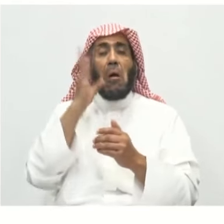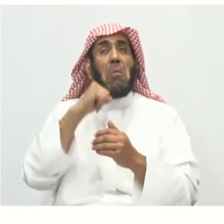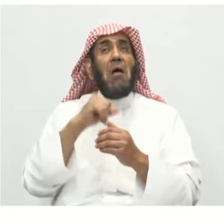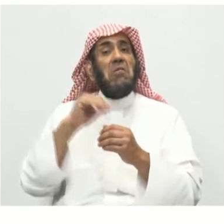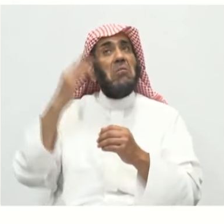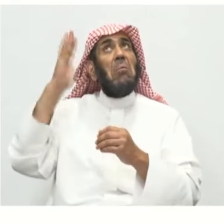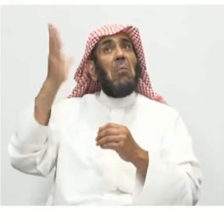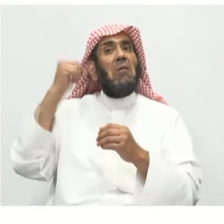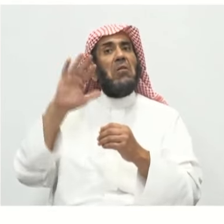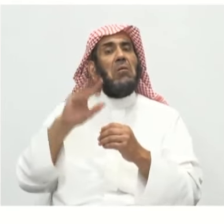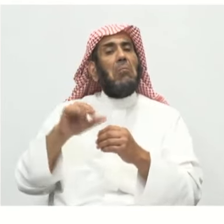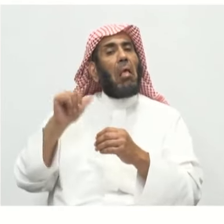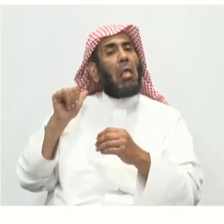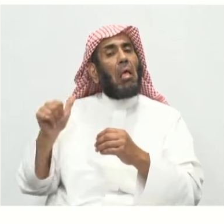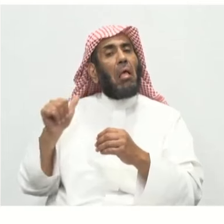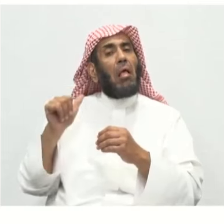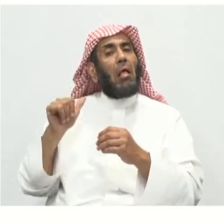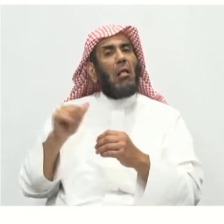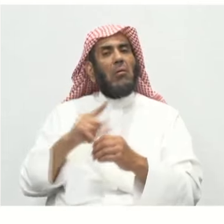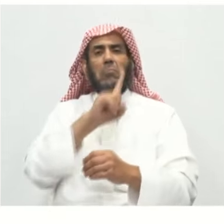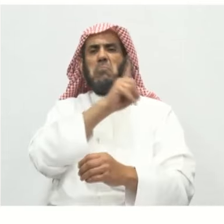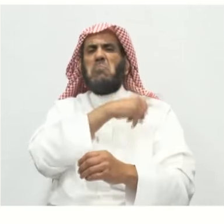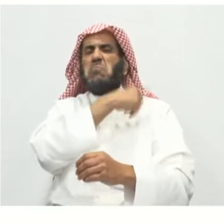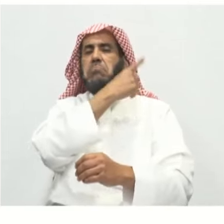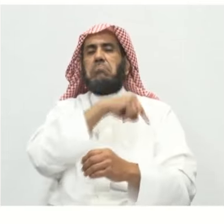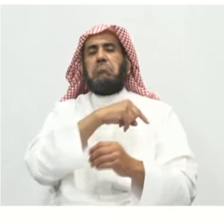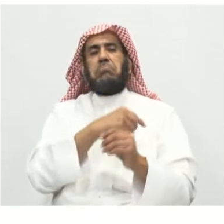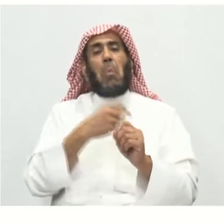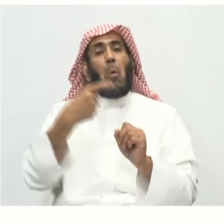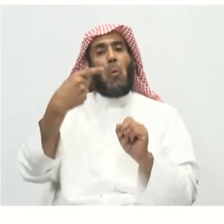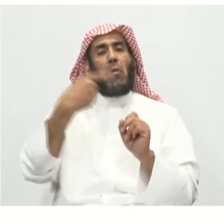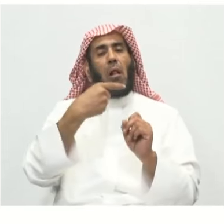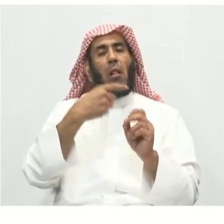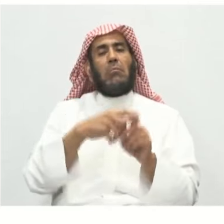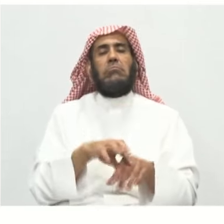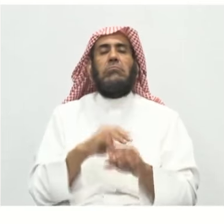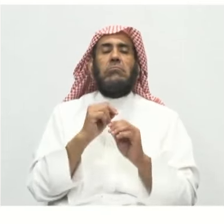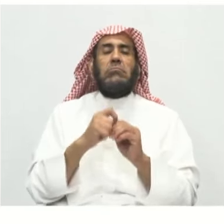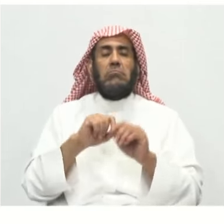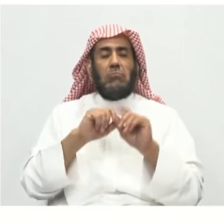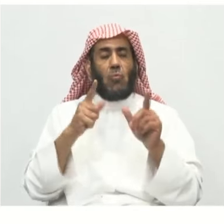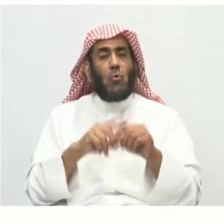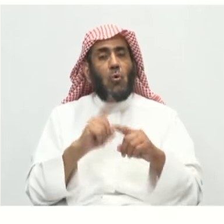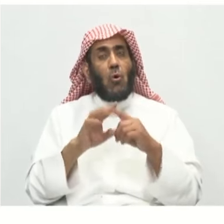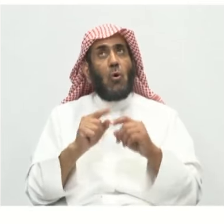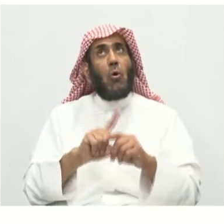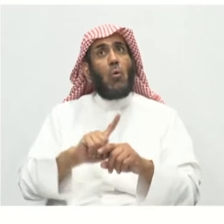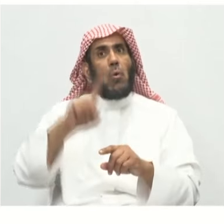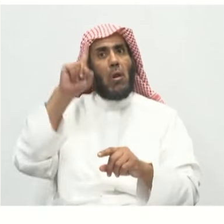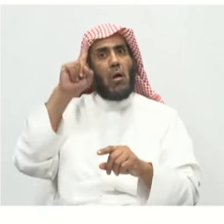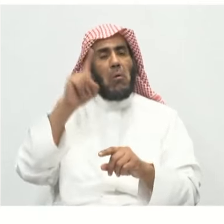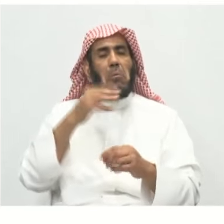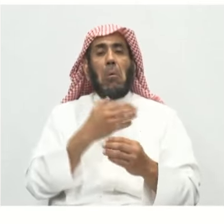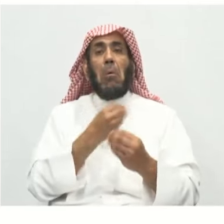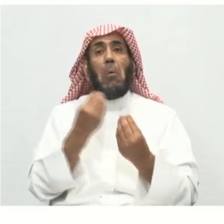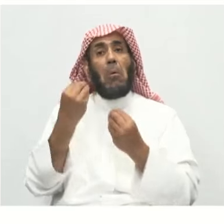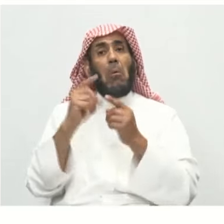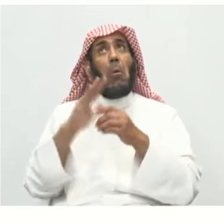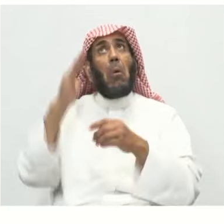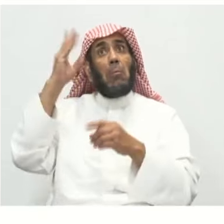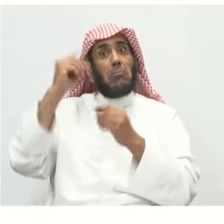عاد وبالا عليه في النهايه انت التي ستتضرر بعدم الشكر و بالكفر والله غني عن العالم الله سبحانه وتعالى